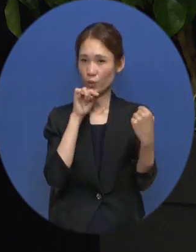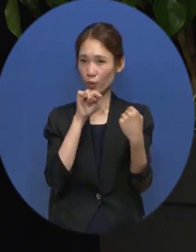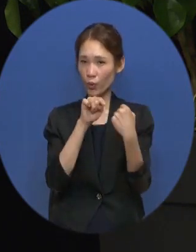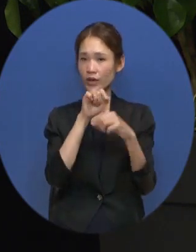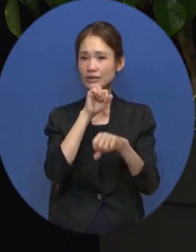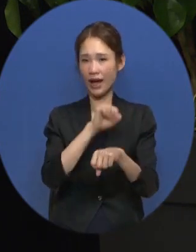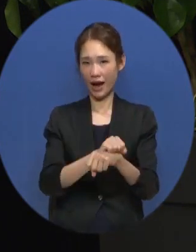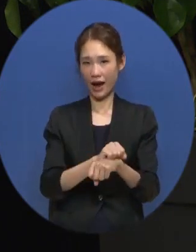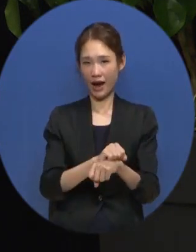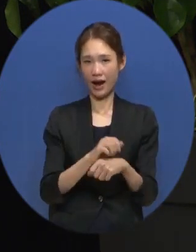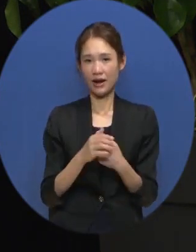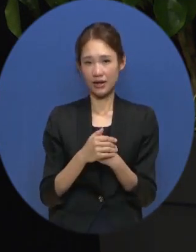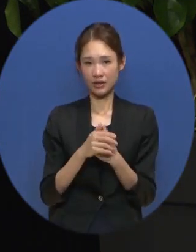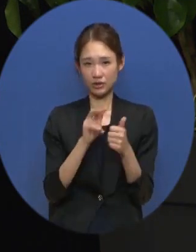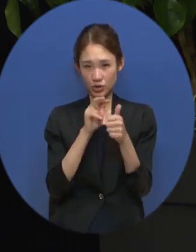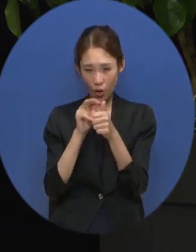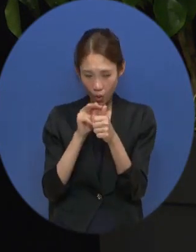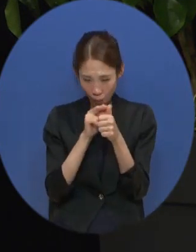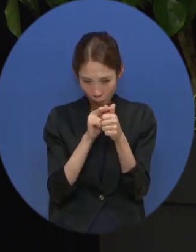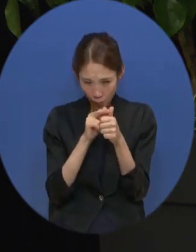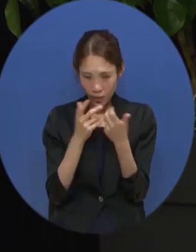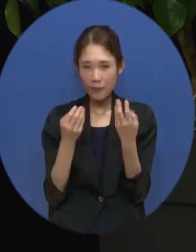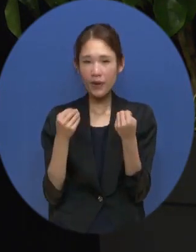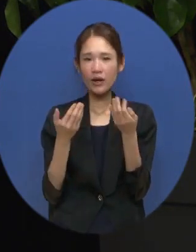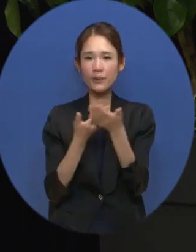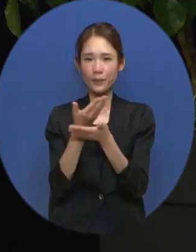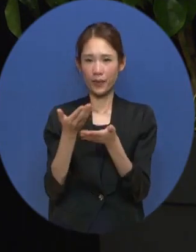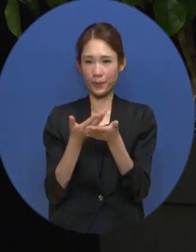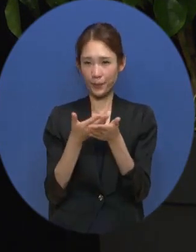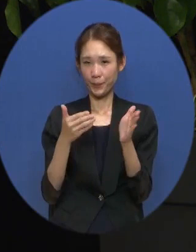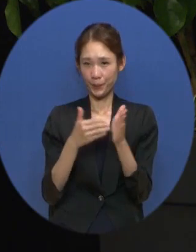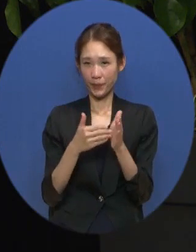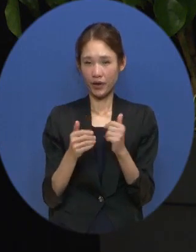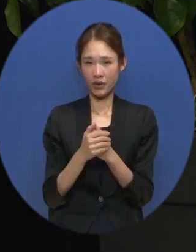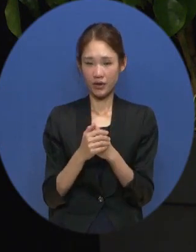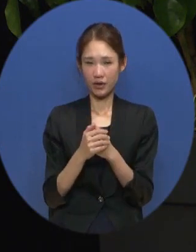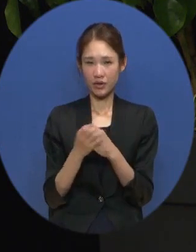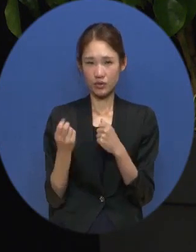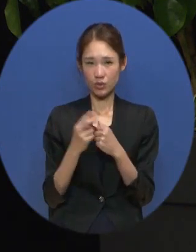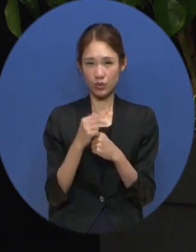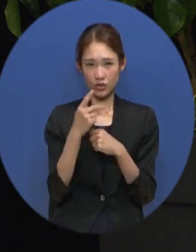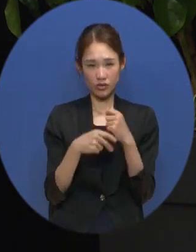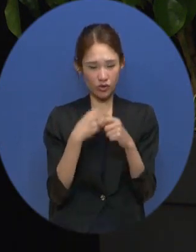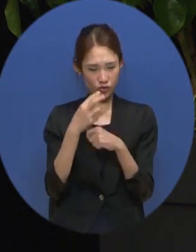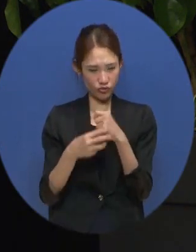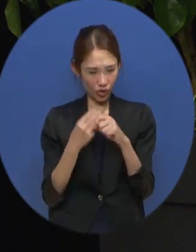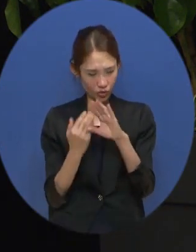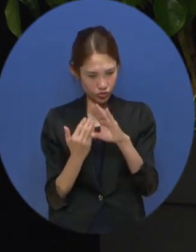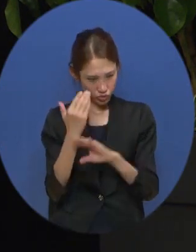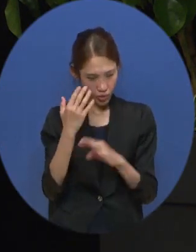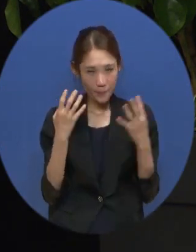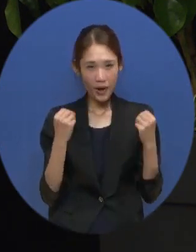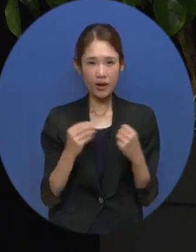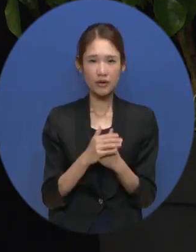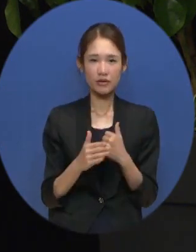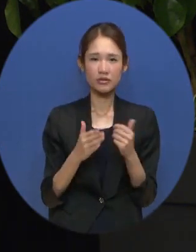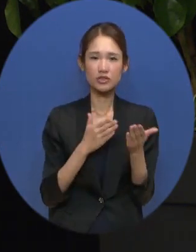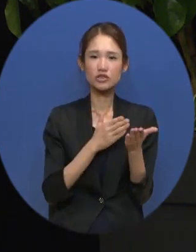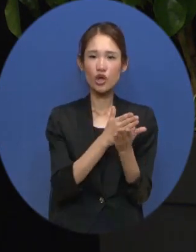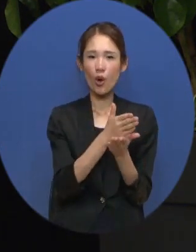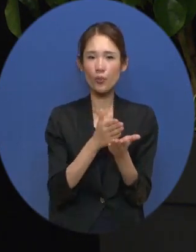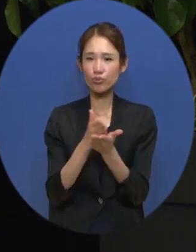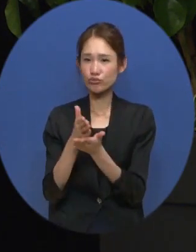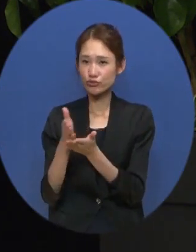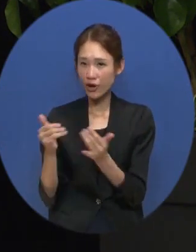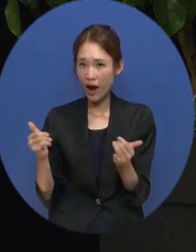되고 그다음에 정보도 많이 서로 얻게 되고 그리고 이제 수년간 그 일을 하다 보면. 전문가인